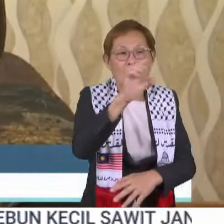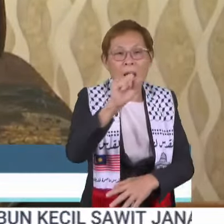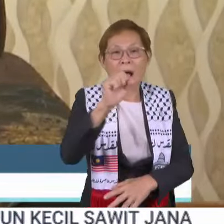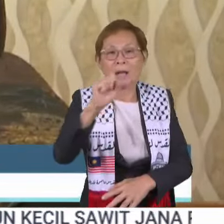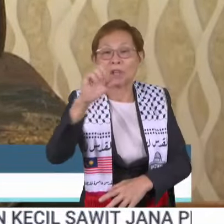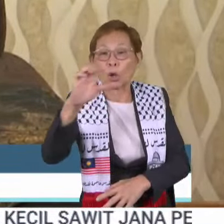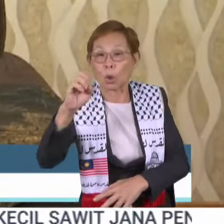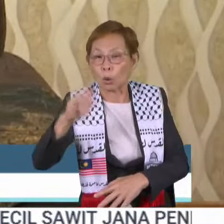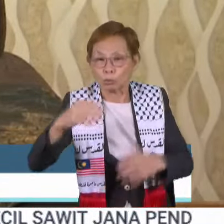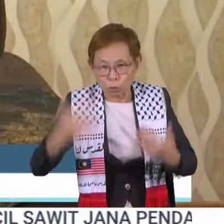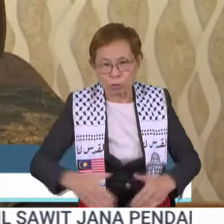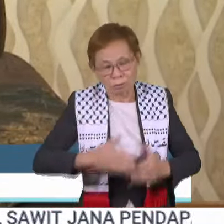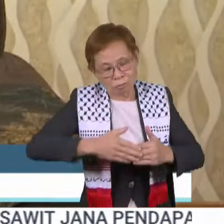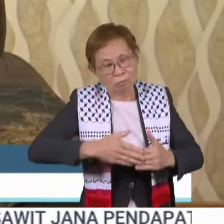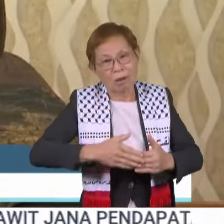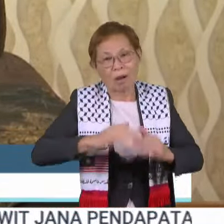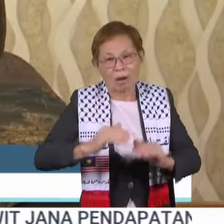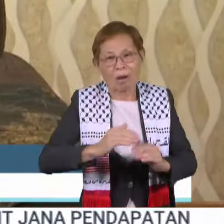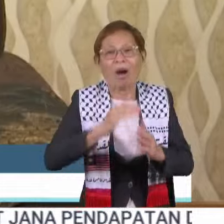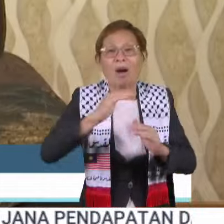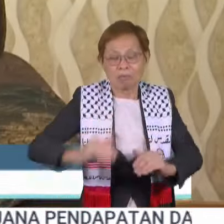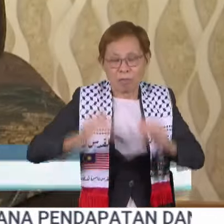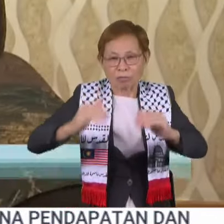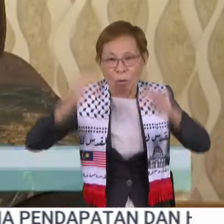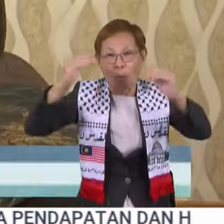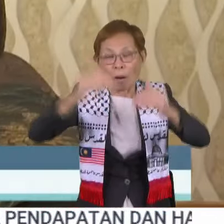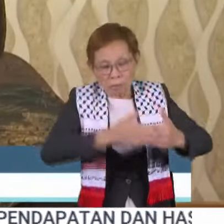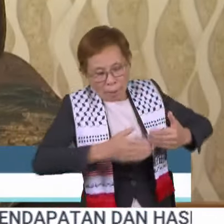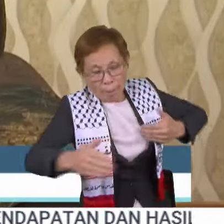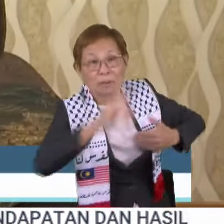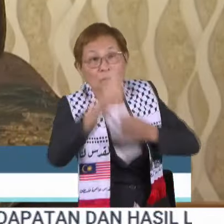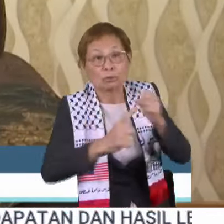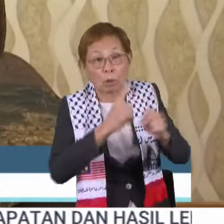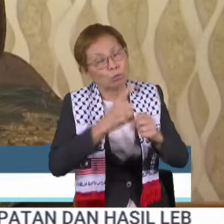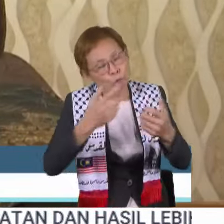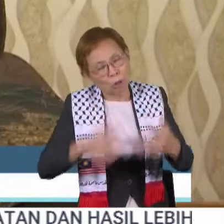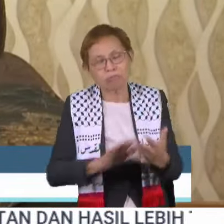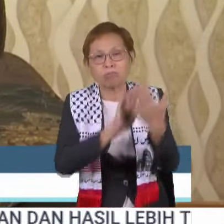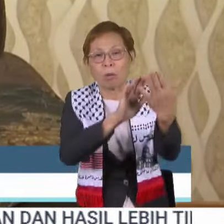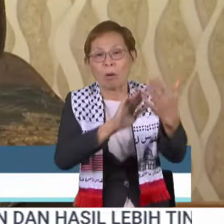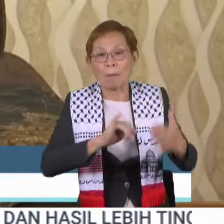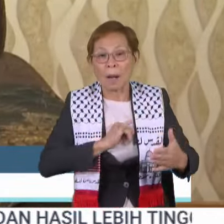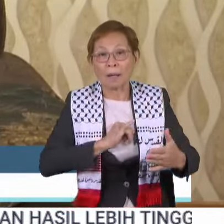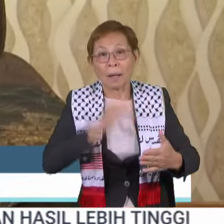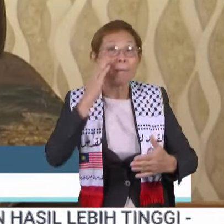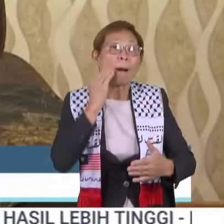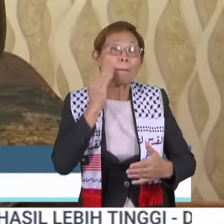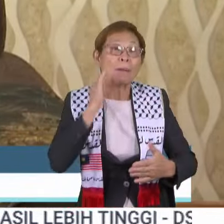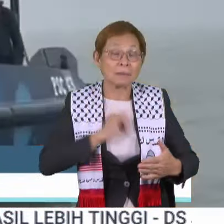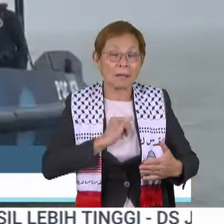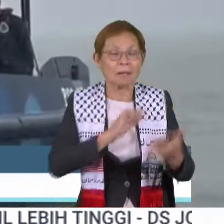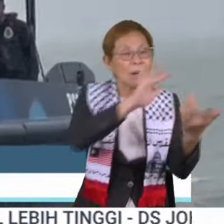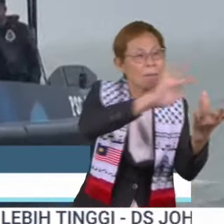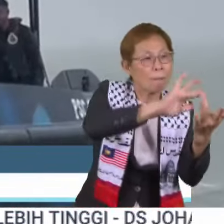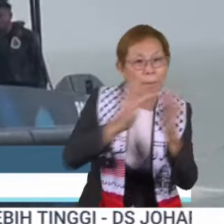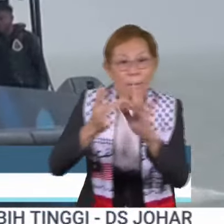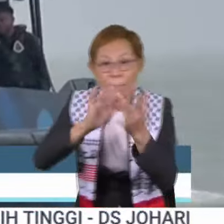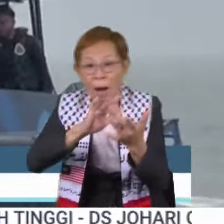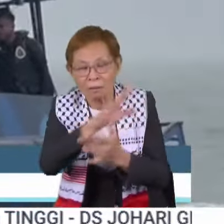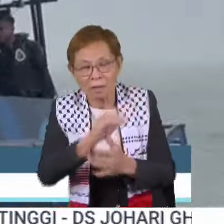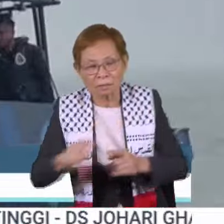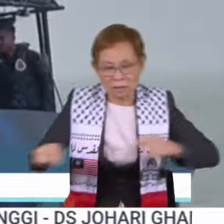fasa-fasa perjalanannya selama 11 tahun Pada pengamatan saya engagementengagement yang kita buat melalui